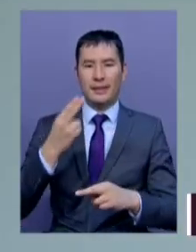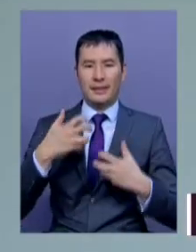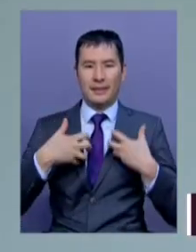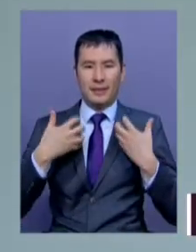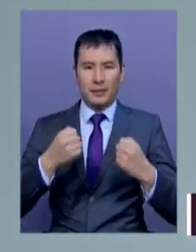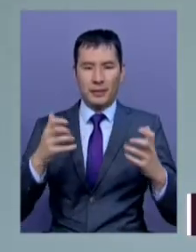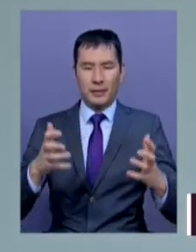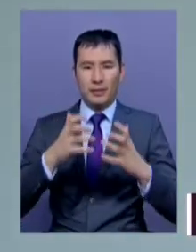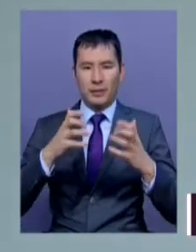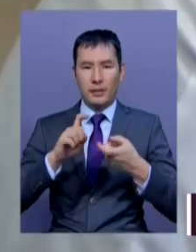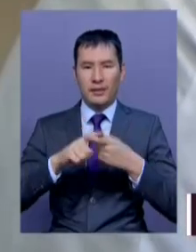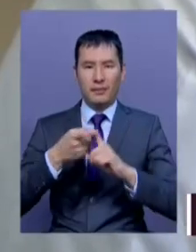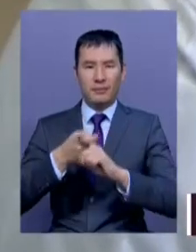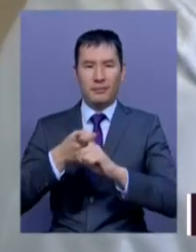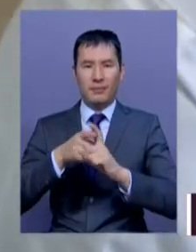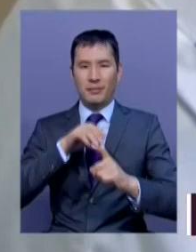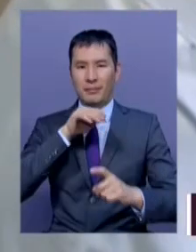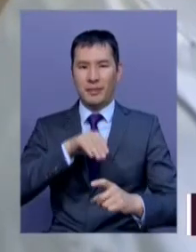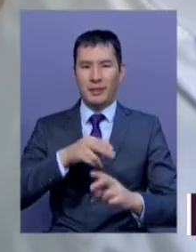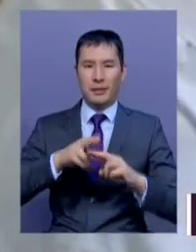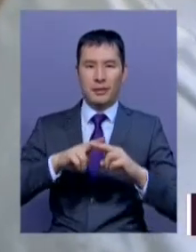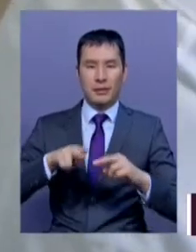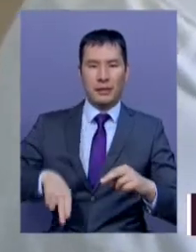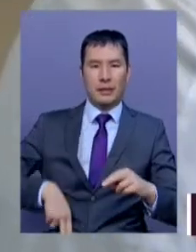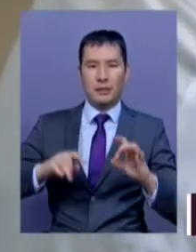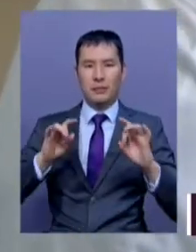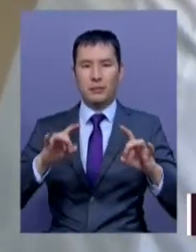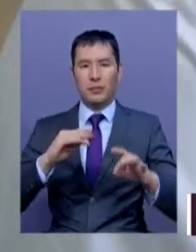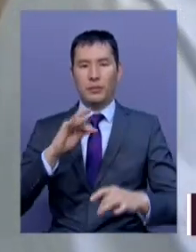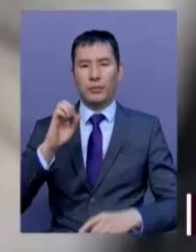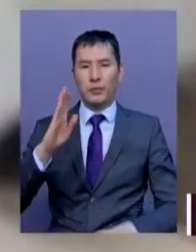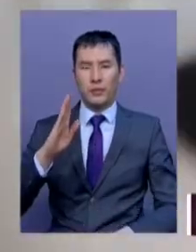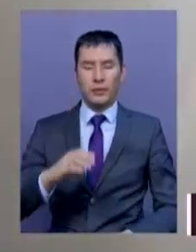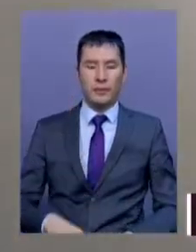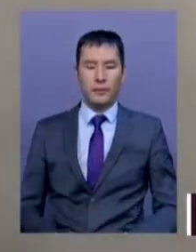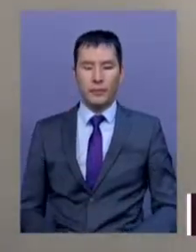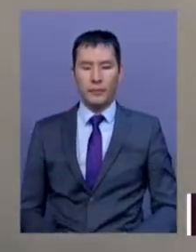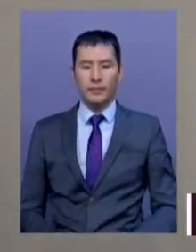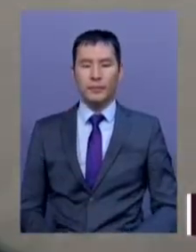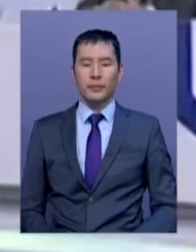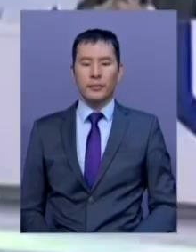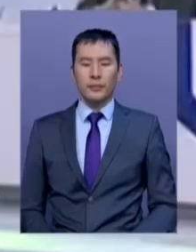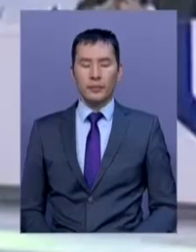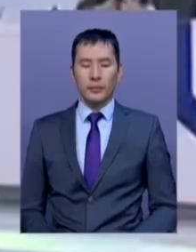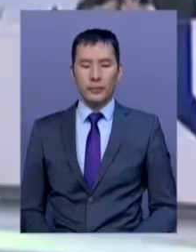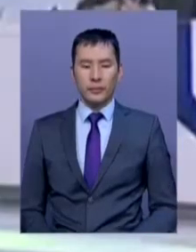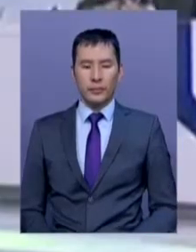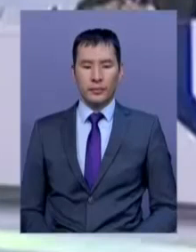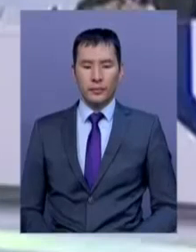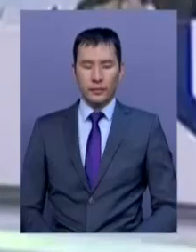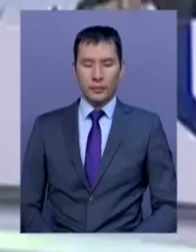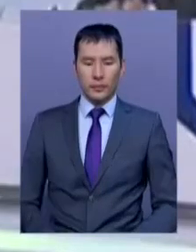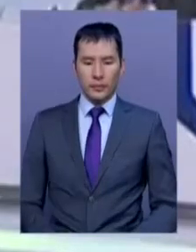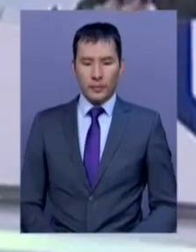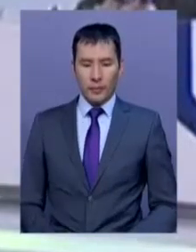орталығы инфекциялық ауруларының алдын алу департаментінің директоры Жұмабек Бекенов айтып берді. Өзінің есебінен